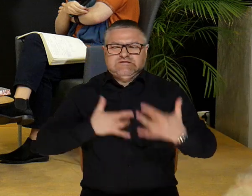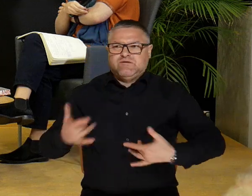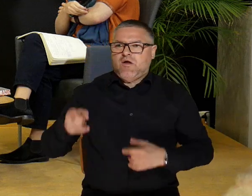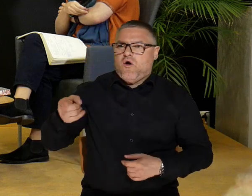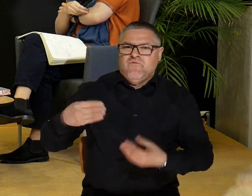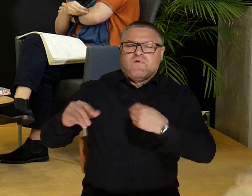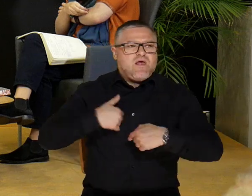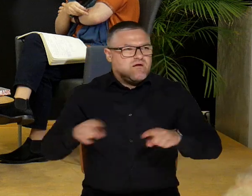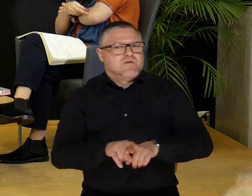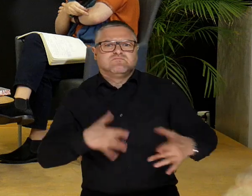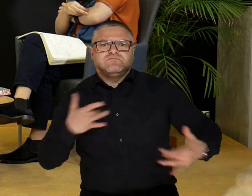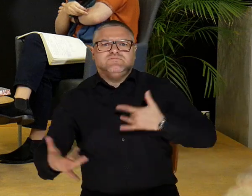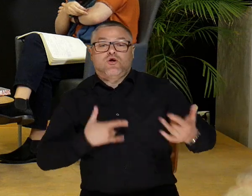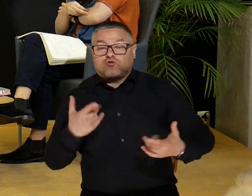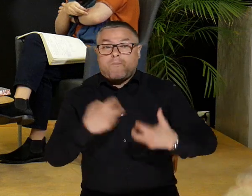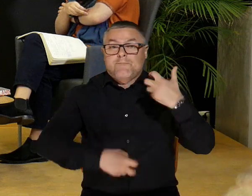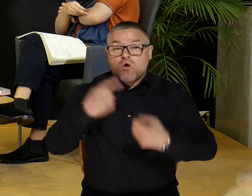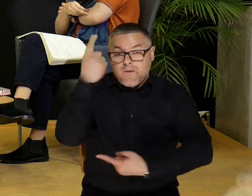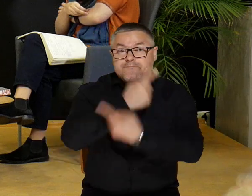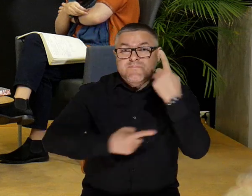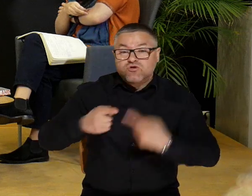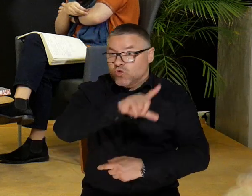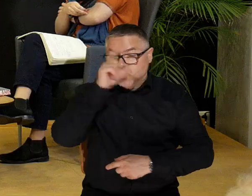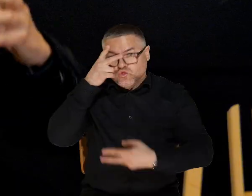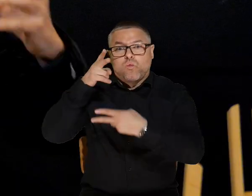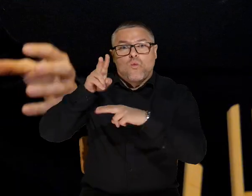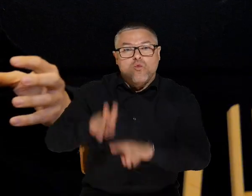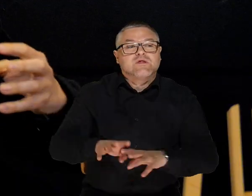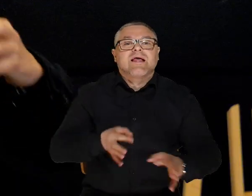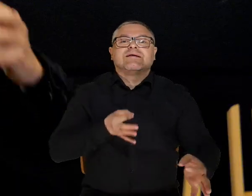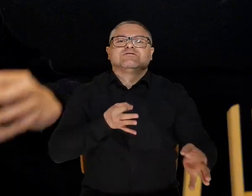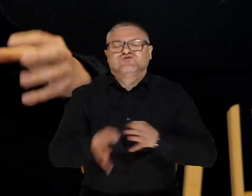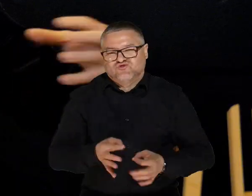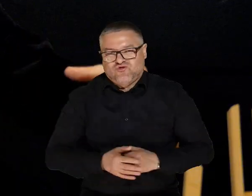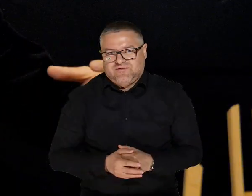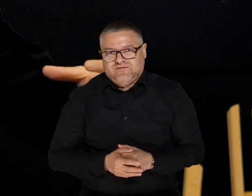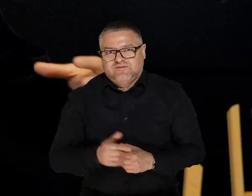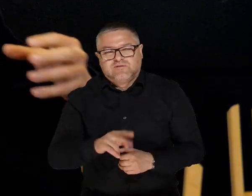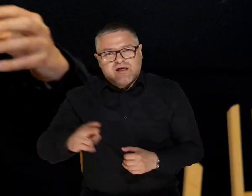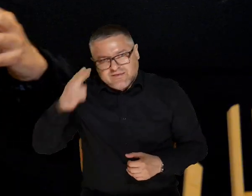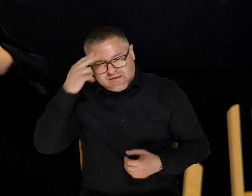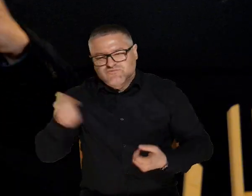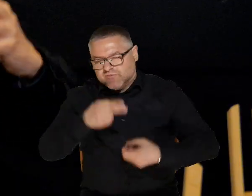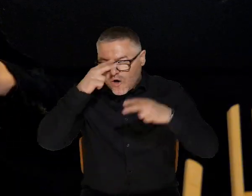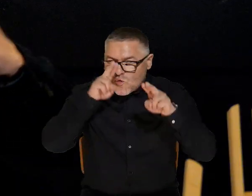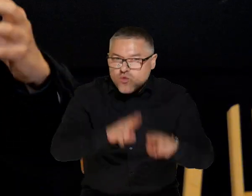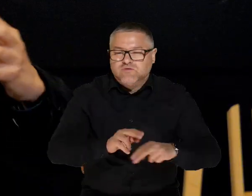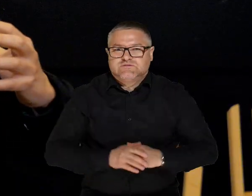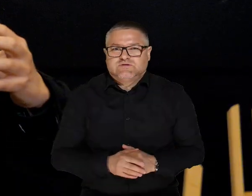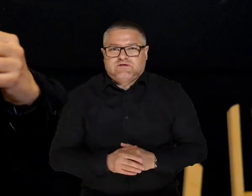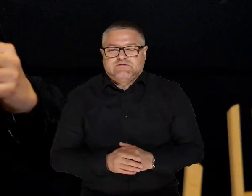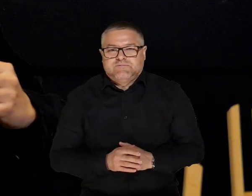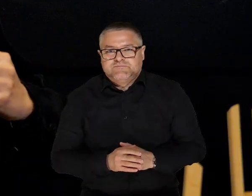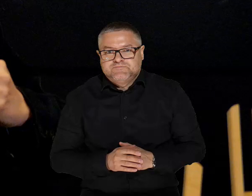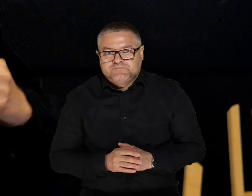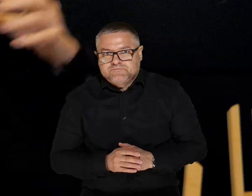największy problem, o którym też piszę w tej książce, czyli myślenie o uznaniu historycznym, o uznaniu tych traum historycznych jako o takiej grze o sumie